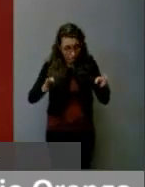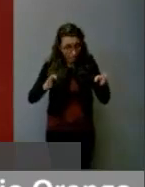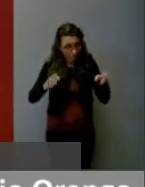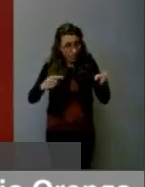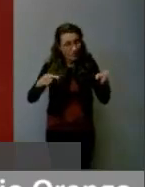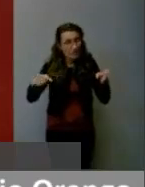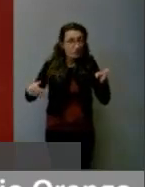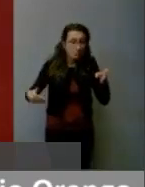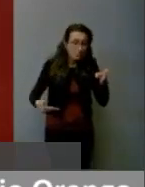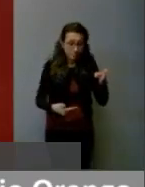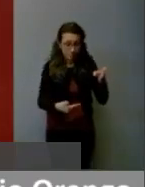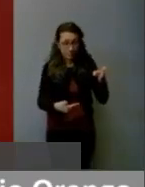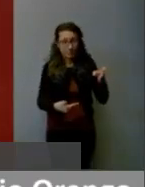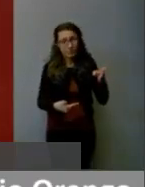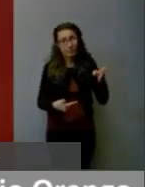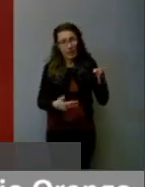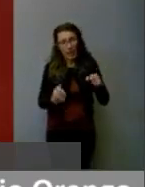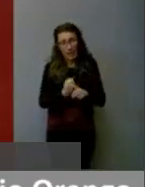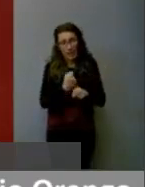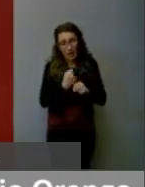tecnicamente una disomogeneità.